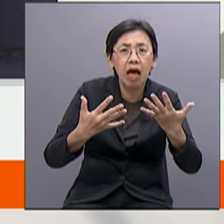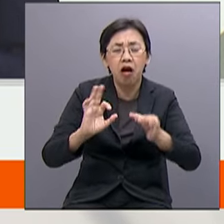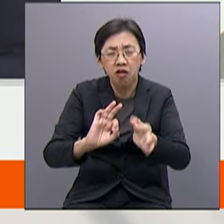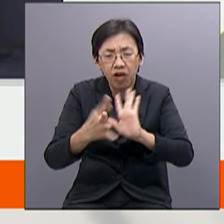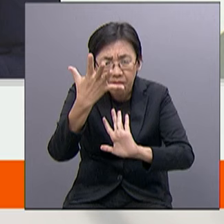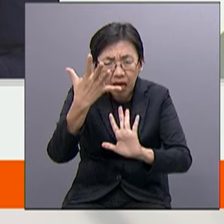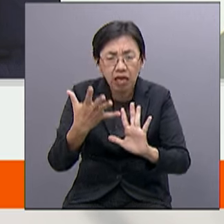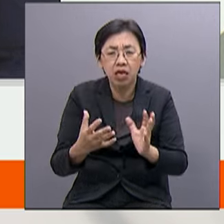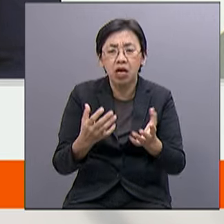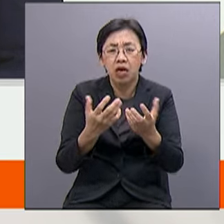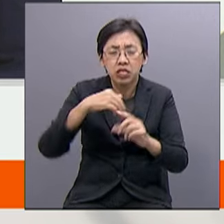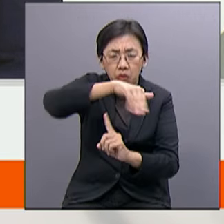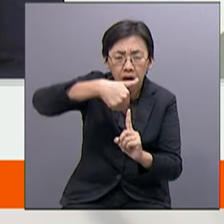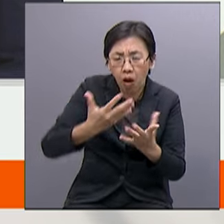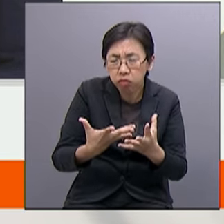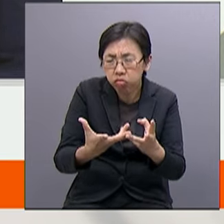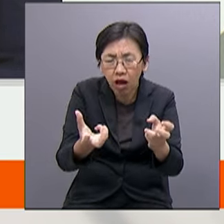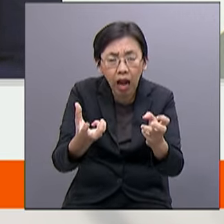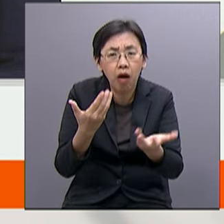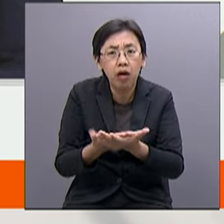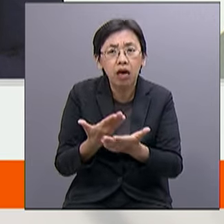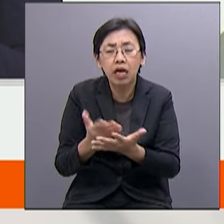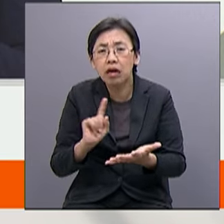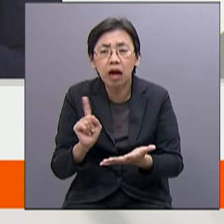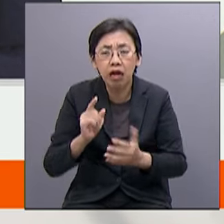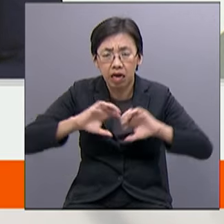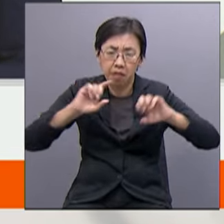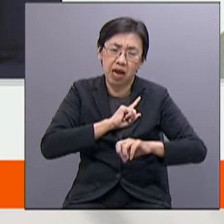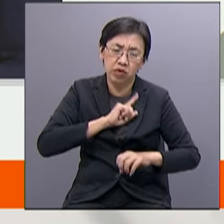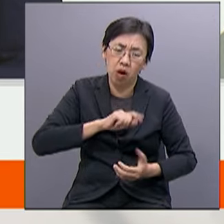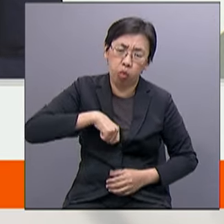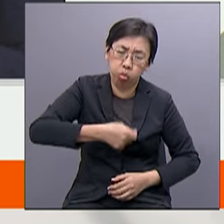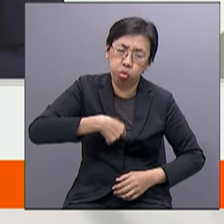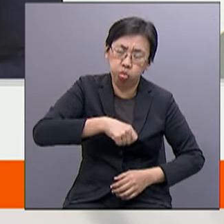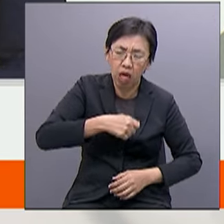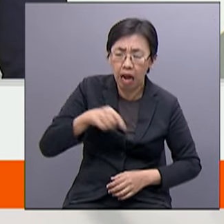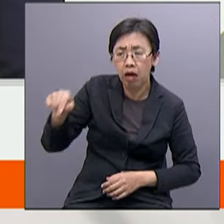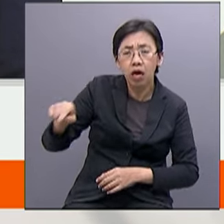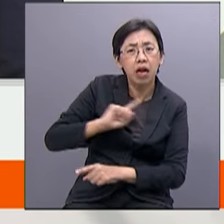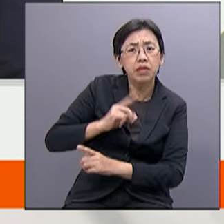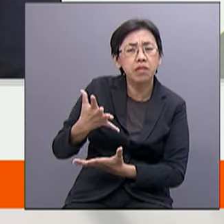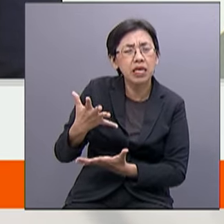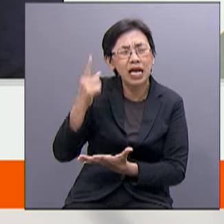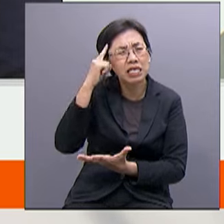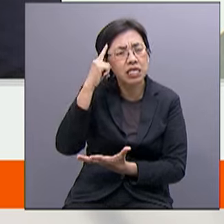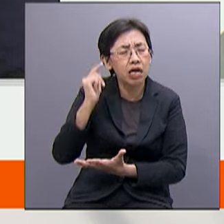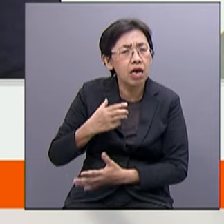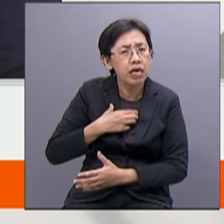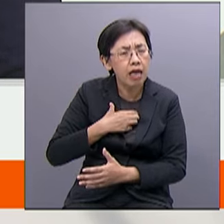คนเดียวการไปดูแลประชาชนในพื้นที่ต่างๆตรงนี้เนี่ยมันจะมีจุดเปลี่ยนที่สำคัญเพื่อสร้างความเป็นธรรมได้ไหม